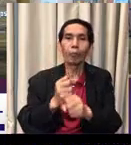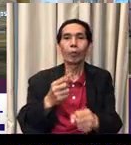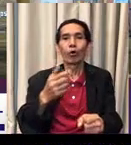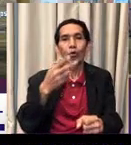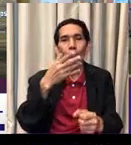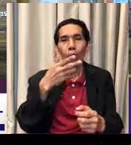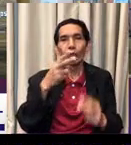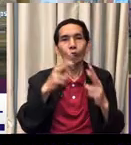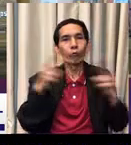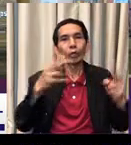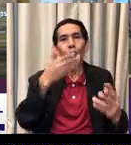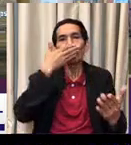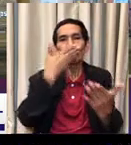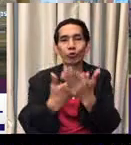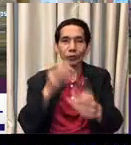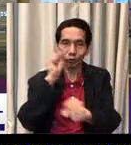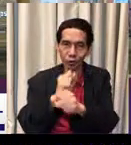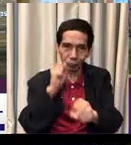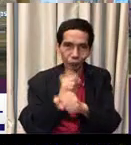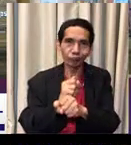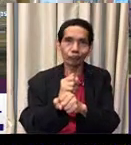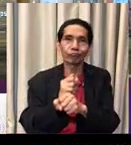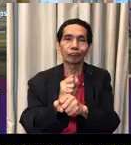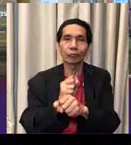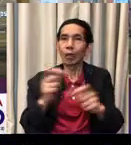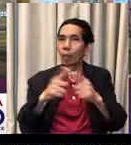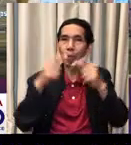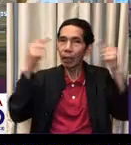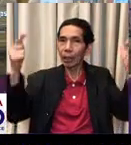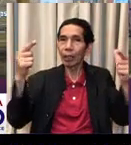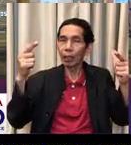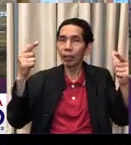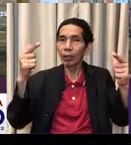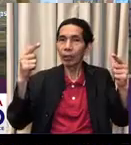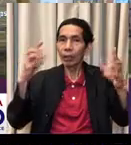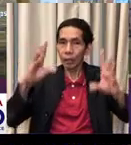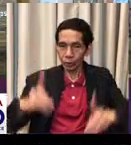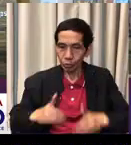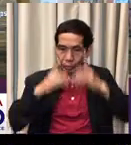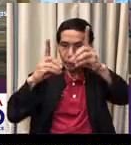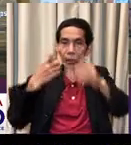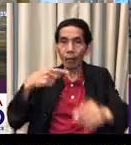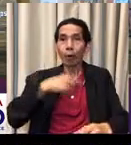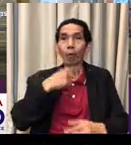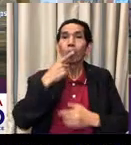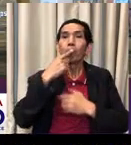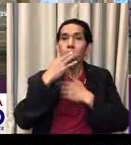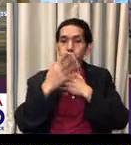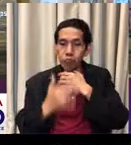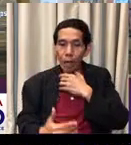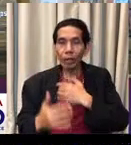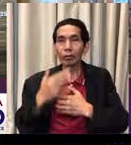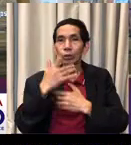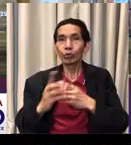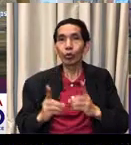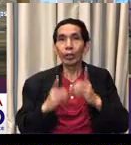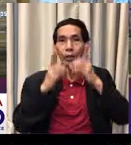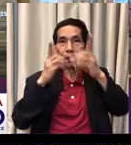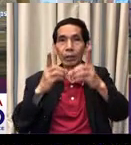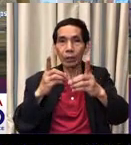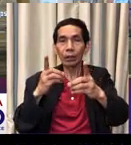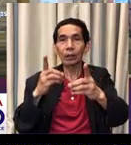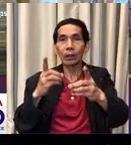to receive po niya, recognition. Malaki po ang na-donate nating blood units po